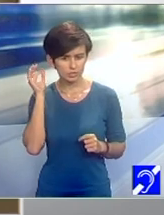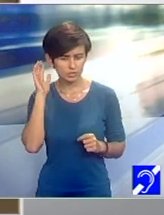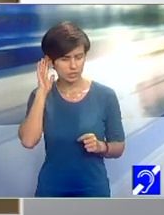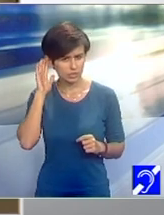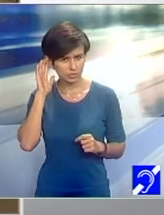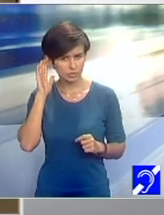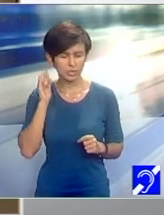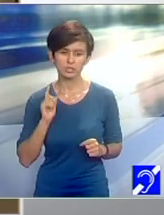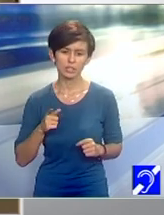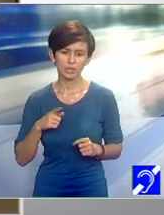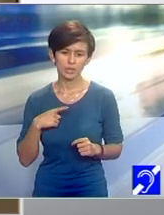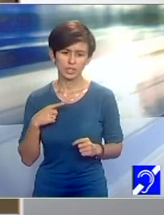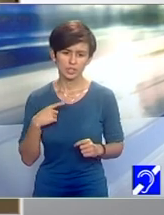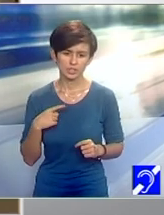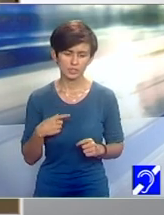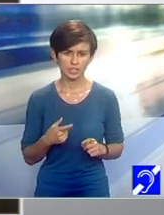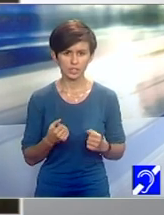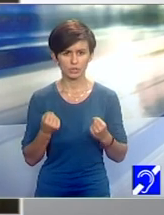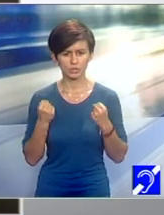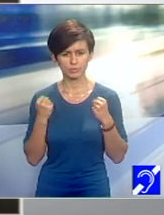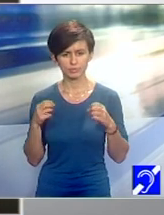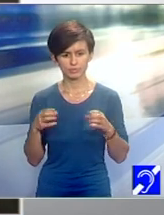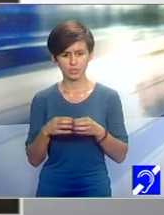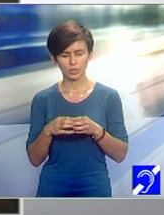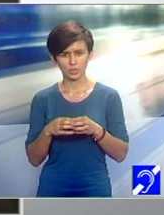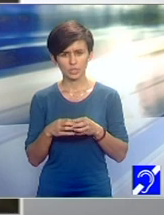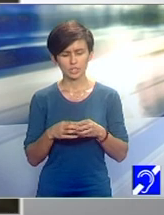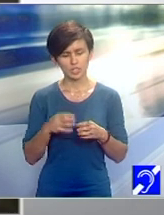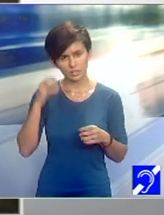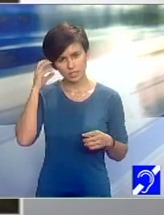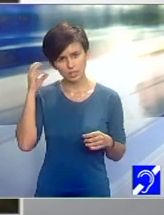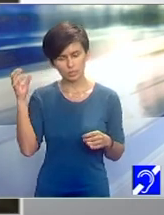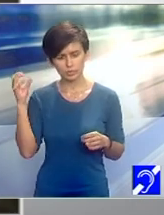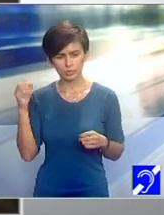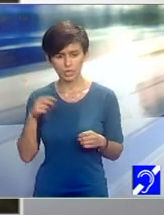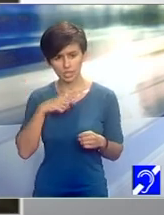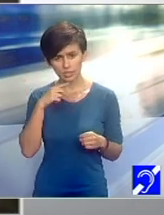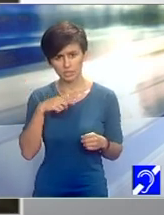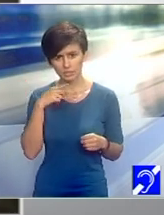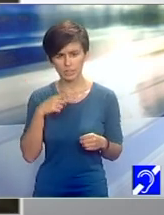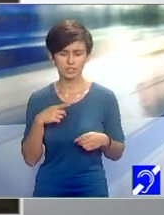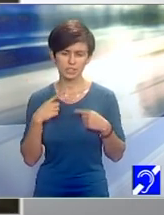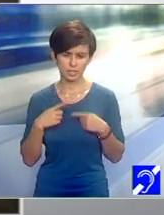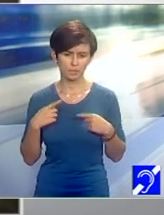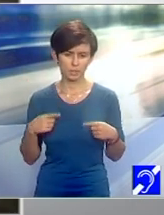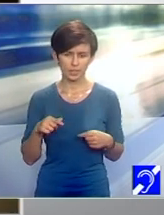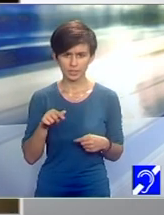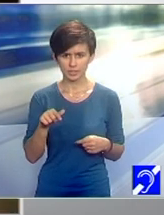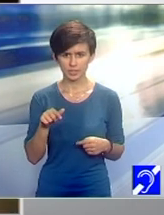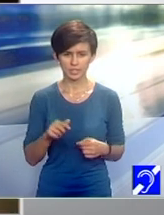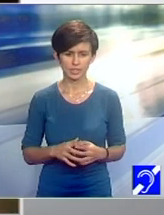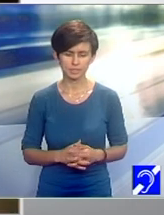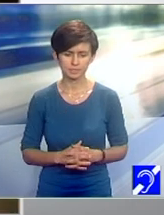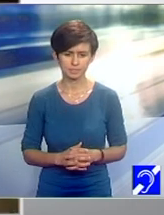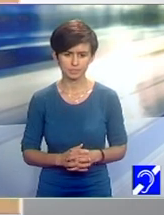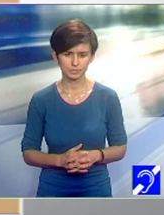o mare coeziune între ei, culturală, lingvistică, dacă vreți. Deci, trebuie,